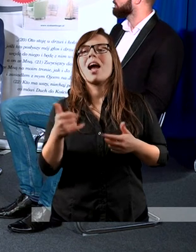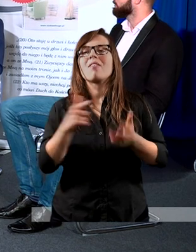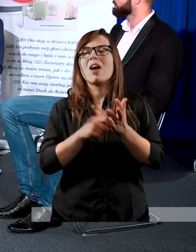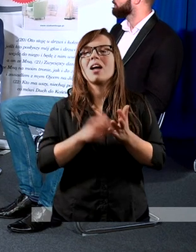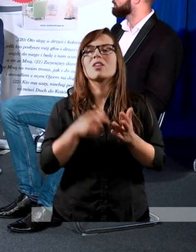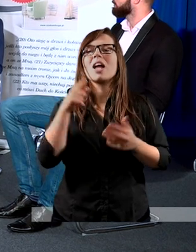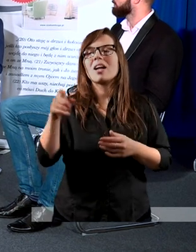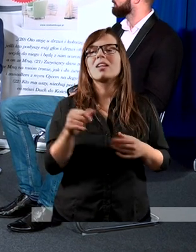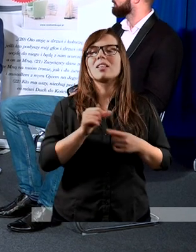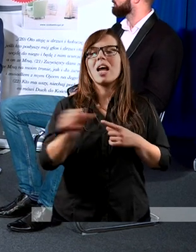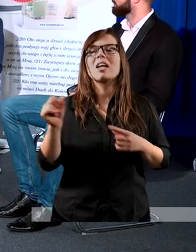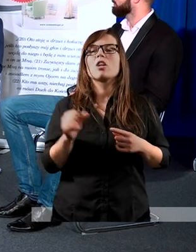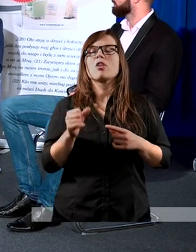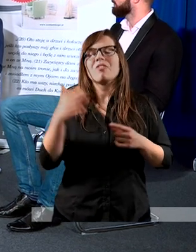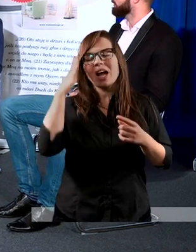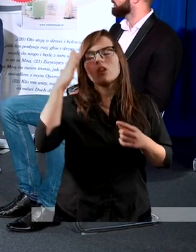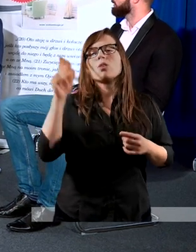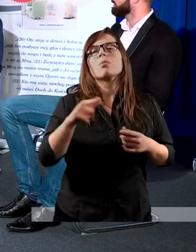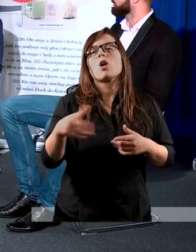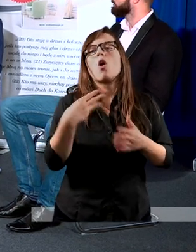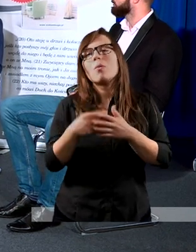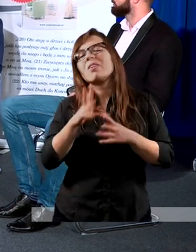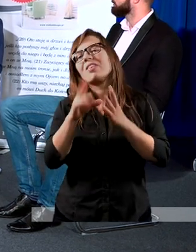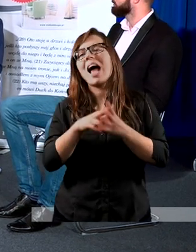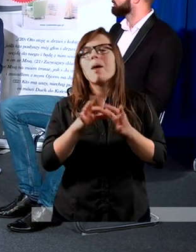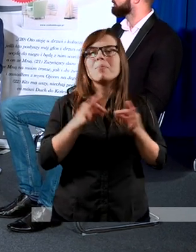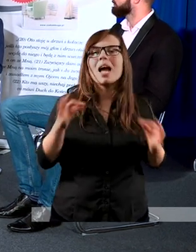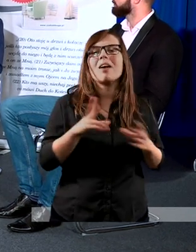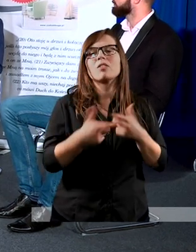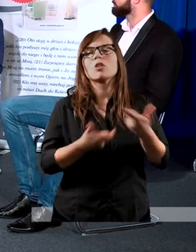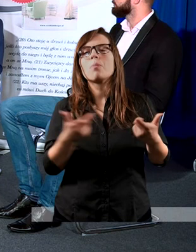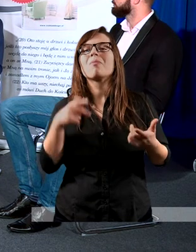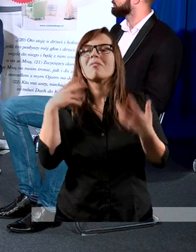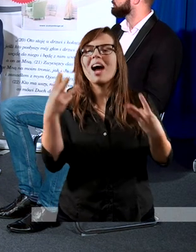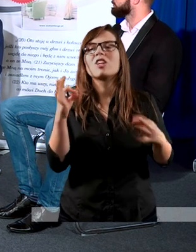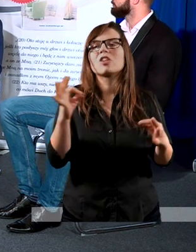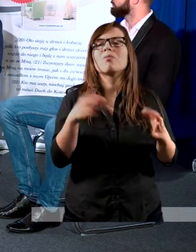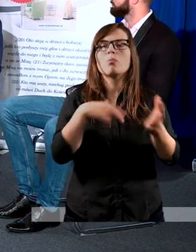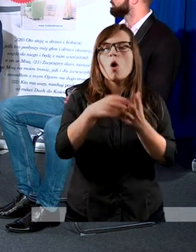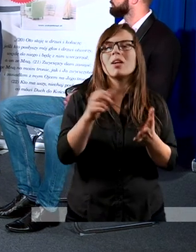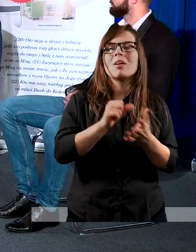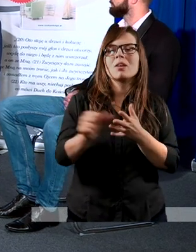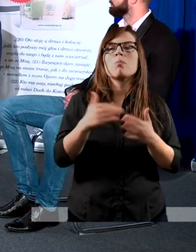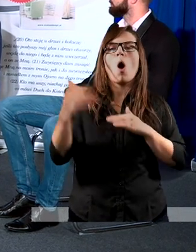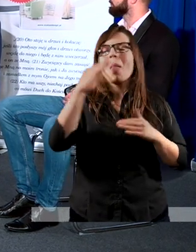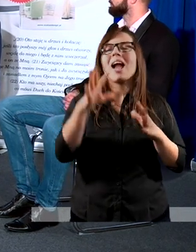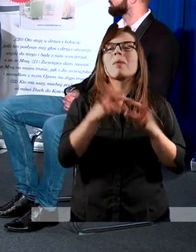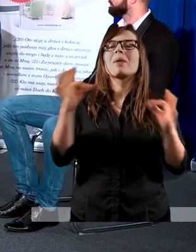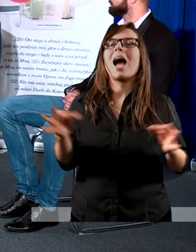nas na to nie stać, no to wiadomo, że się kupuje wszystko na miarę. Tutaj niewłaściwym podejściem byłoby kupować ponad